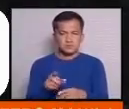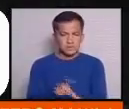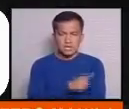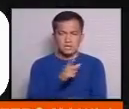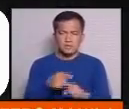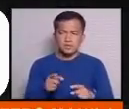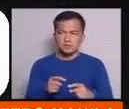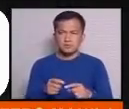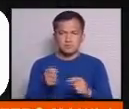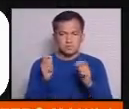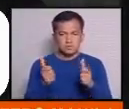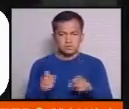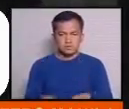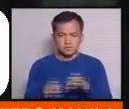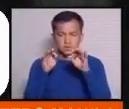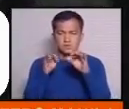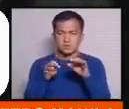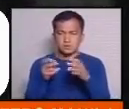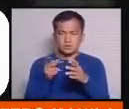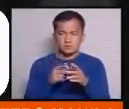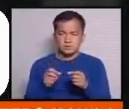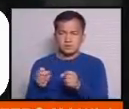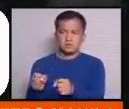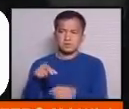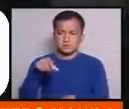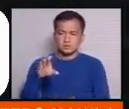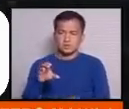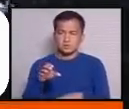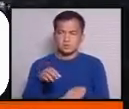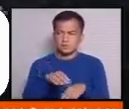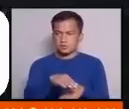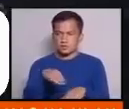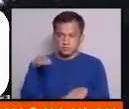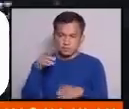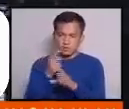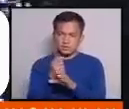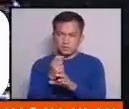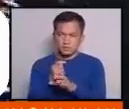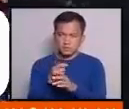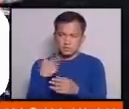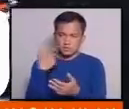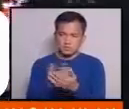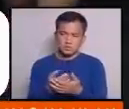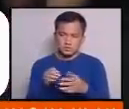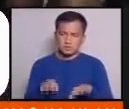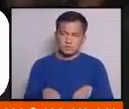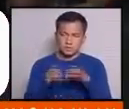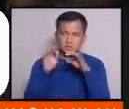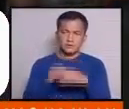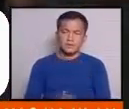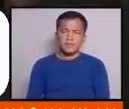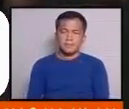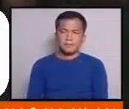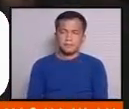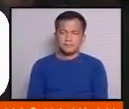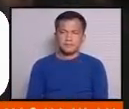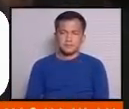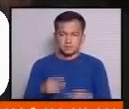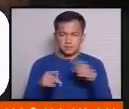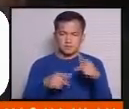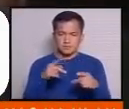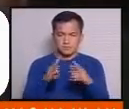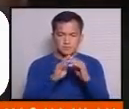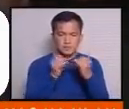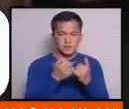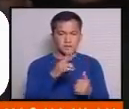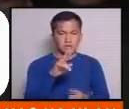mga pangunahing kalsada sa Quezon City. Napaatras pati mga truck na inabutan ng baha. Ang mga residente sa Barangay